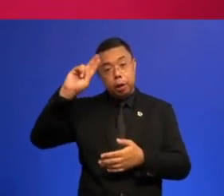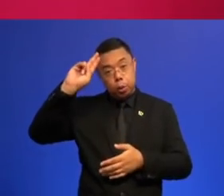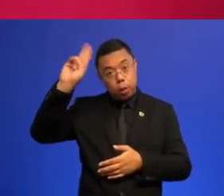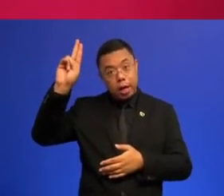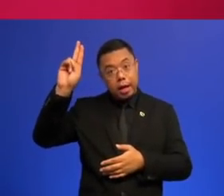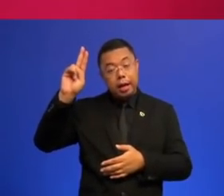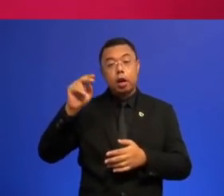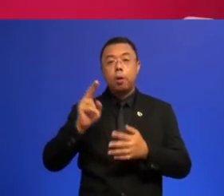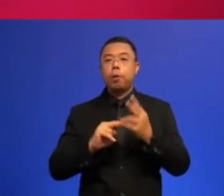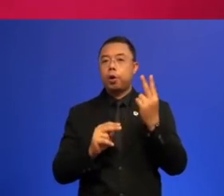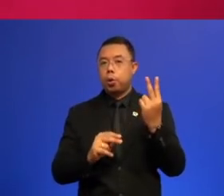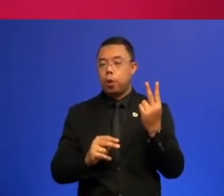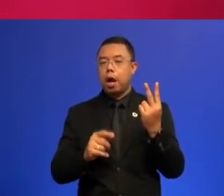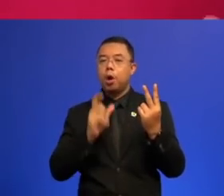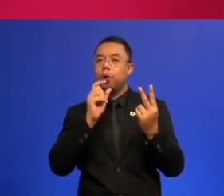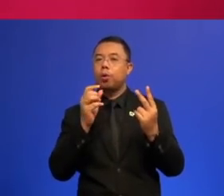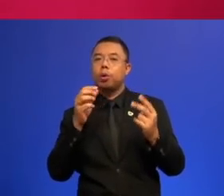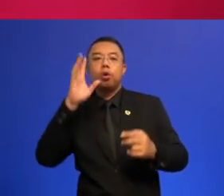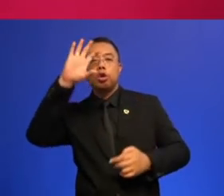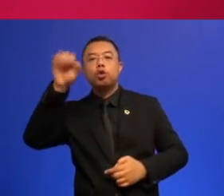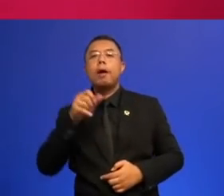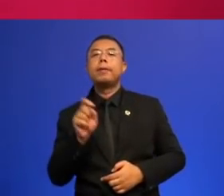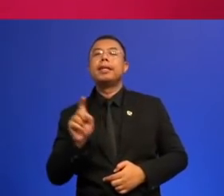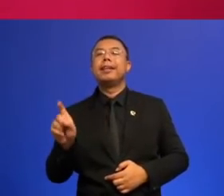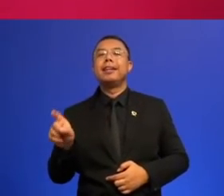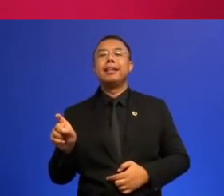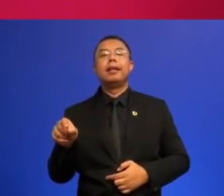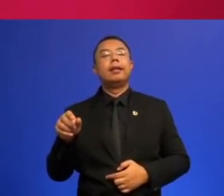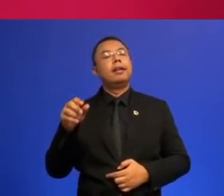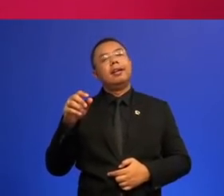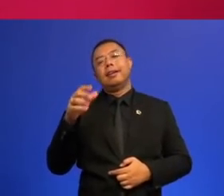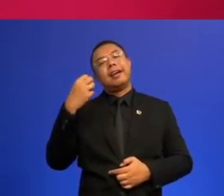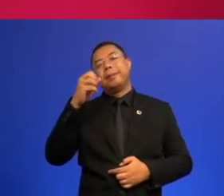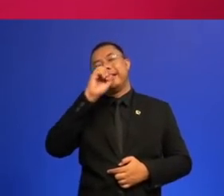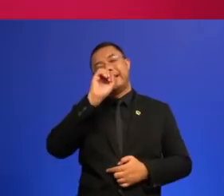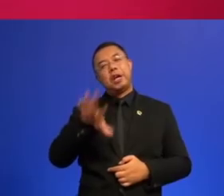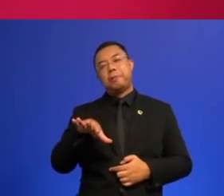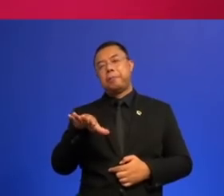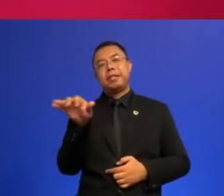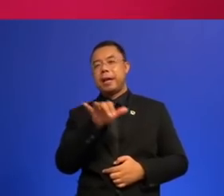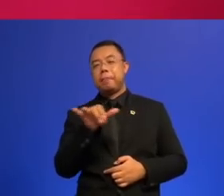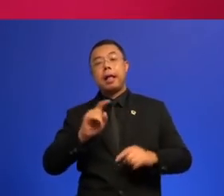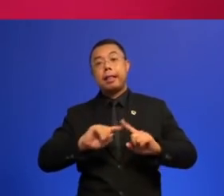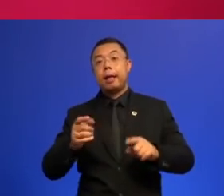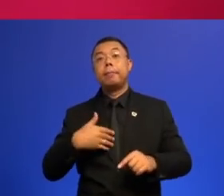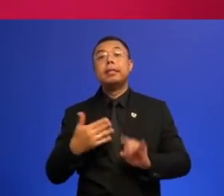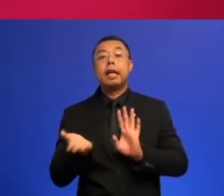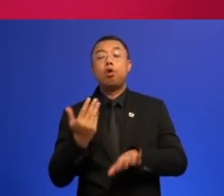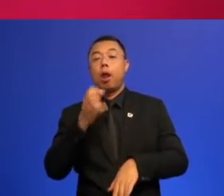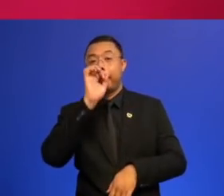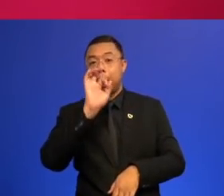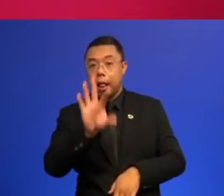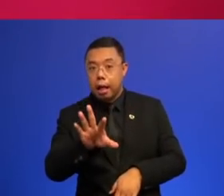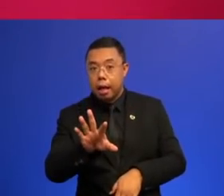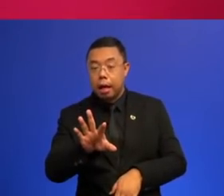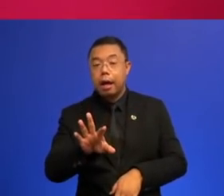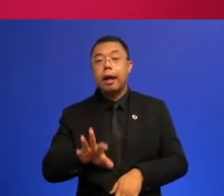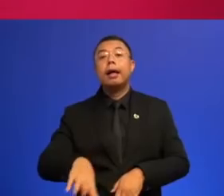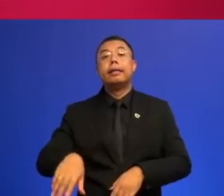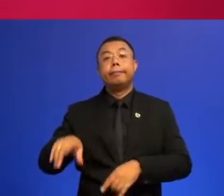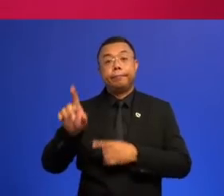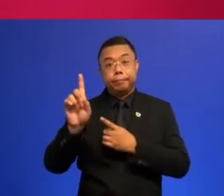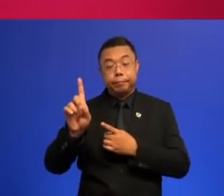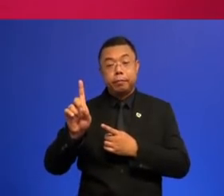Tuhan. Yang kedua, menghadapi suami ini juga tidak terjawab. Tapi saya sering mengatakan,